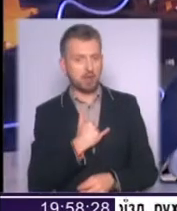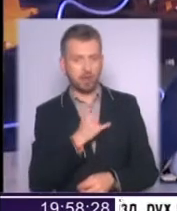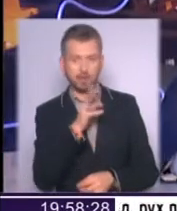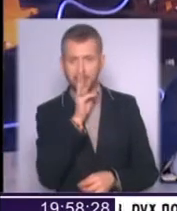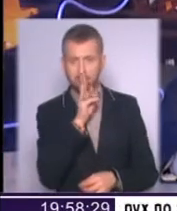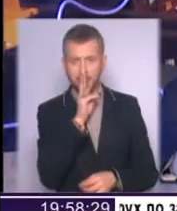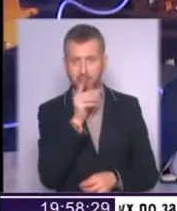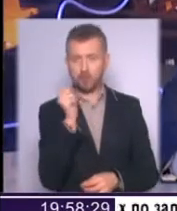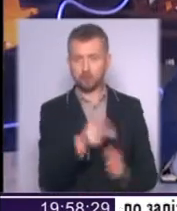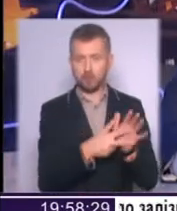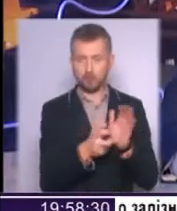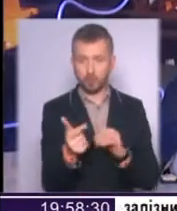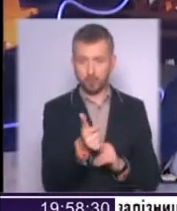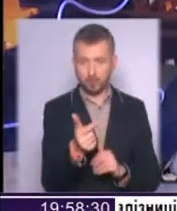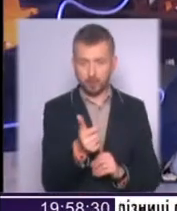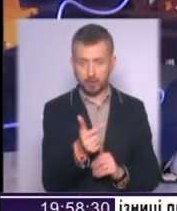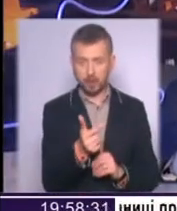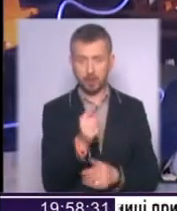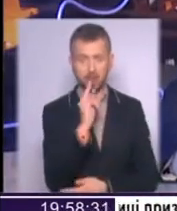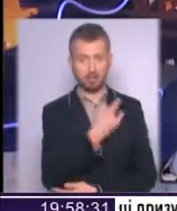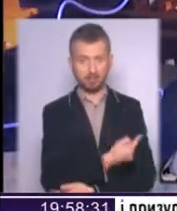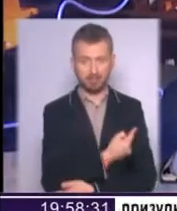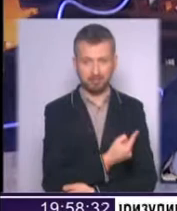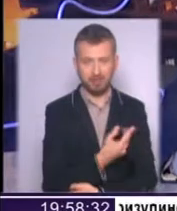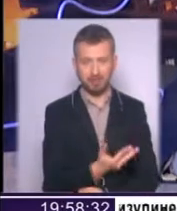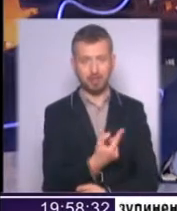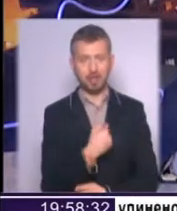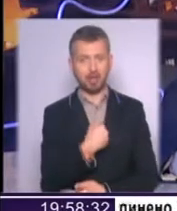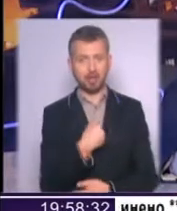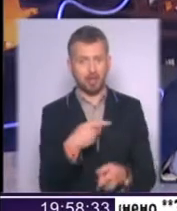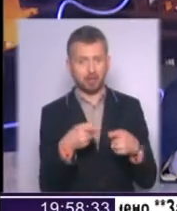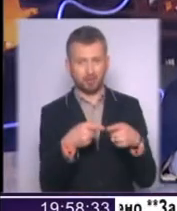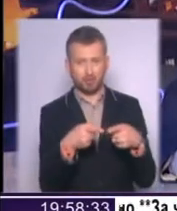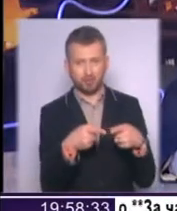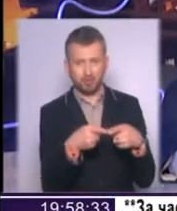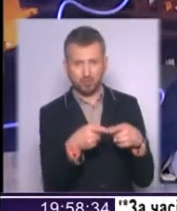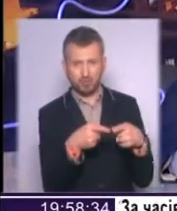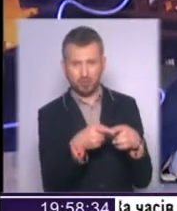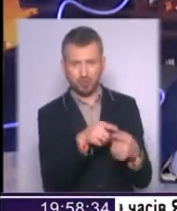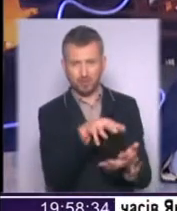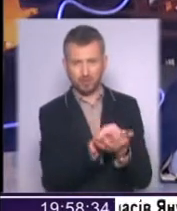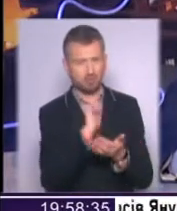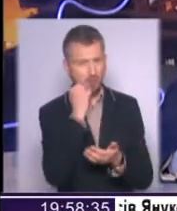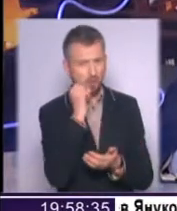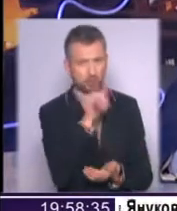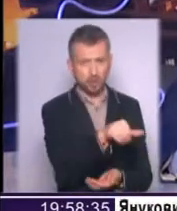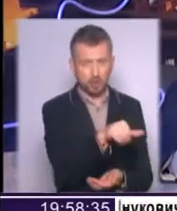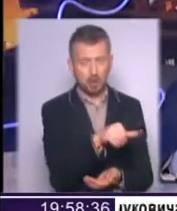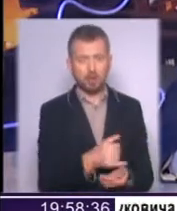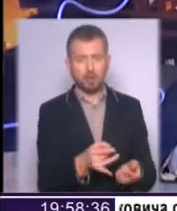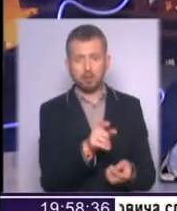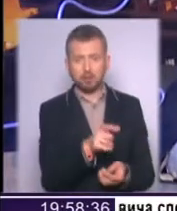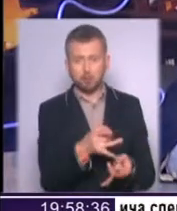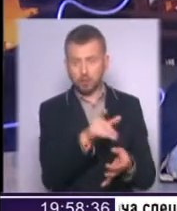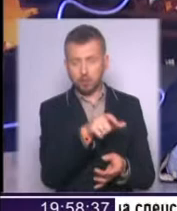зарплатня 1800 гривень, так. Мала дитина на руках, я знімаю в уголок у якоїсь бабусі, ну просто людей, і вони